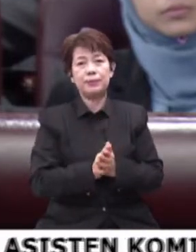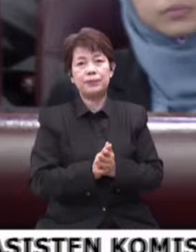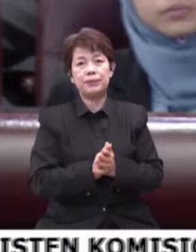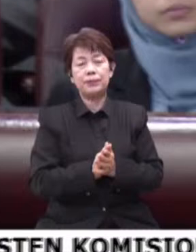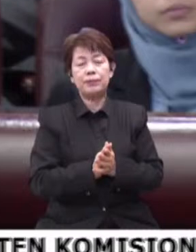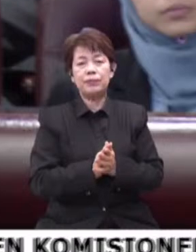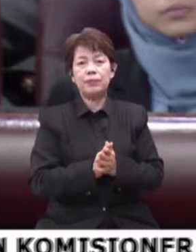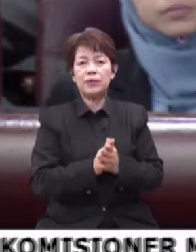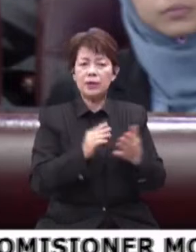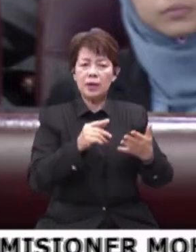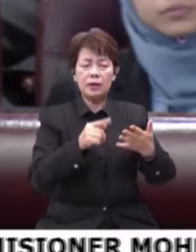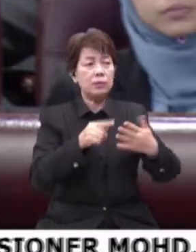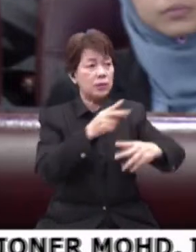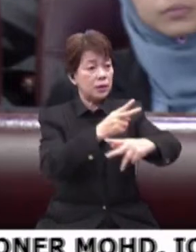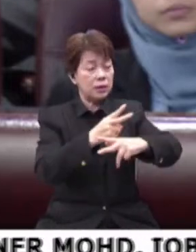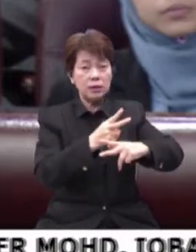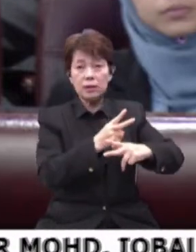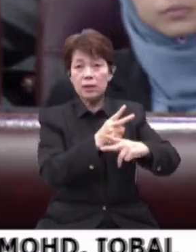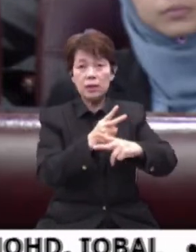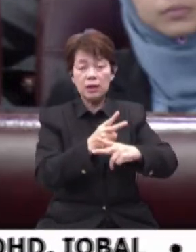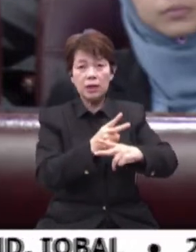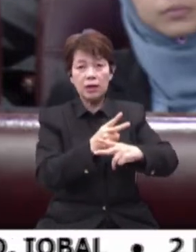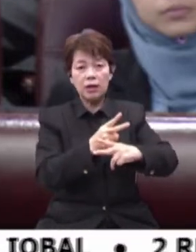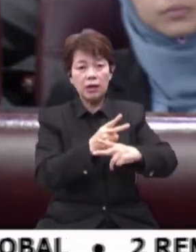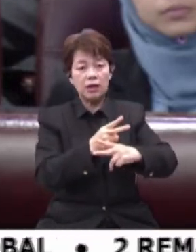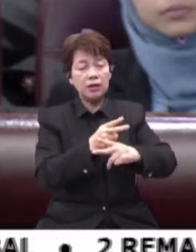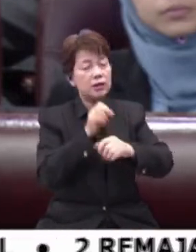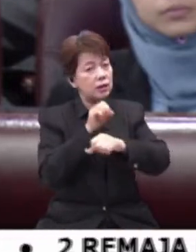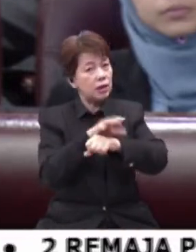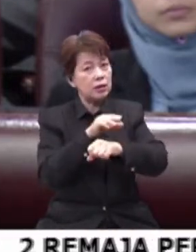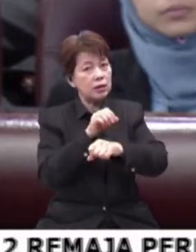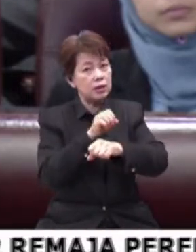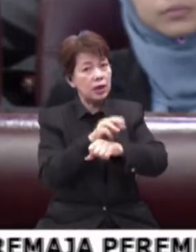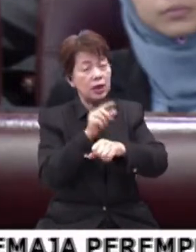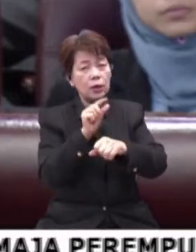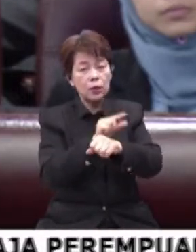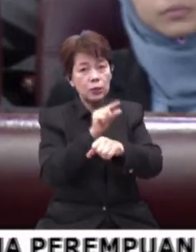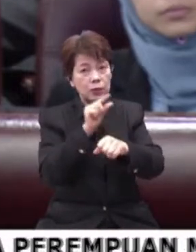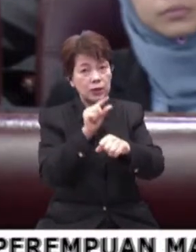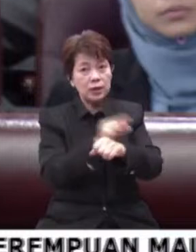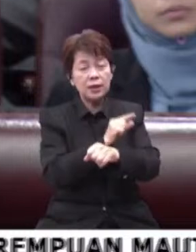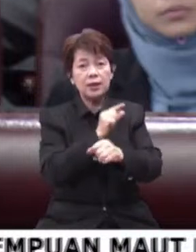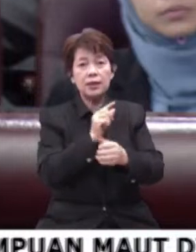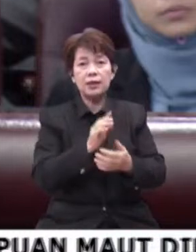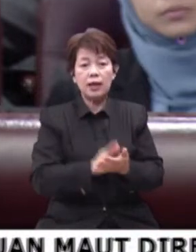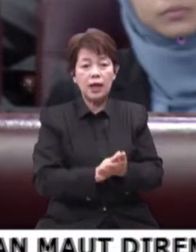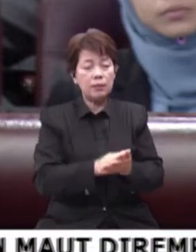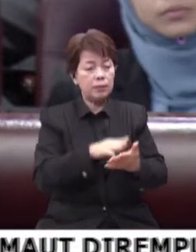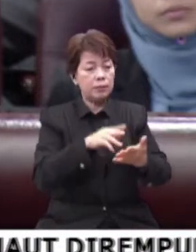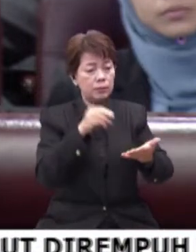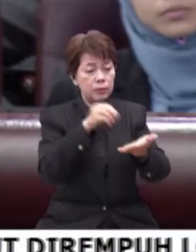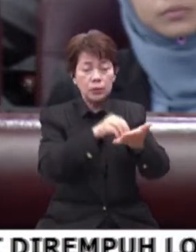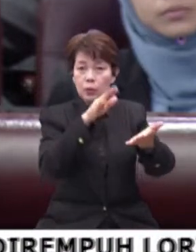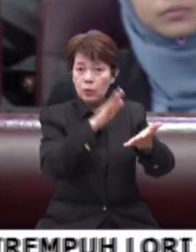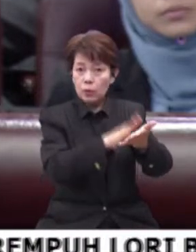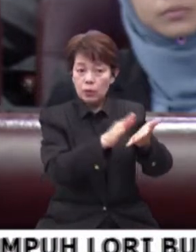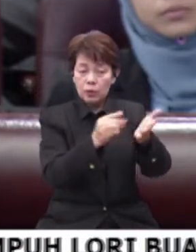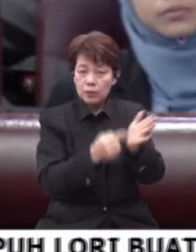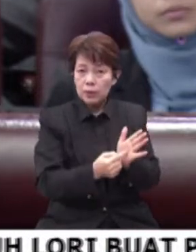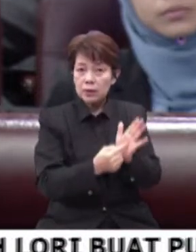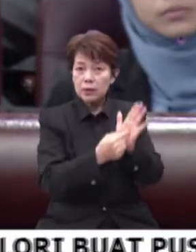dan penjaga dinasehatkan untuk menggunakan dokumen kelahiran yang dikeluarkan oleh